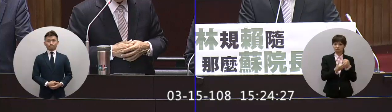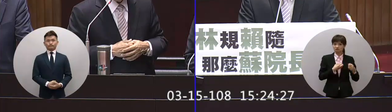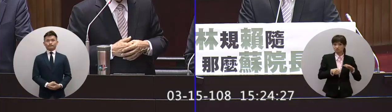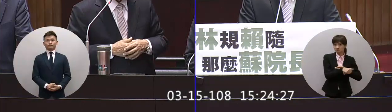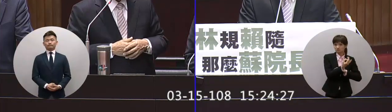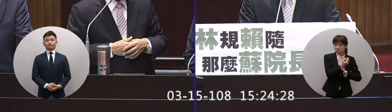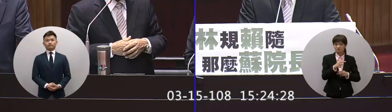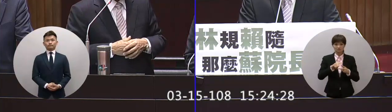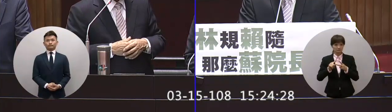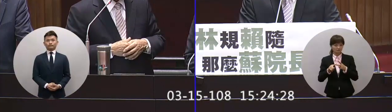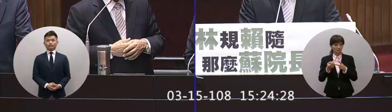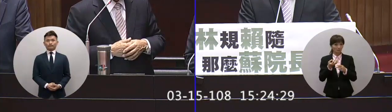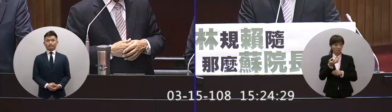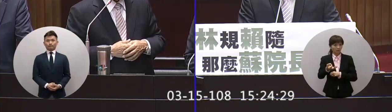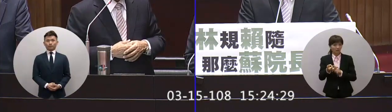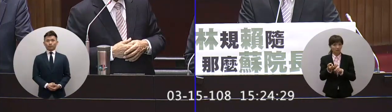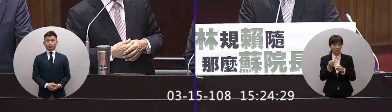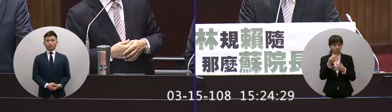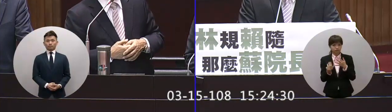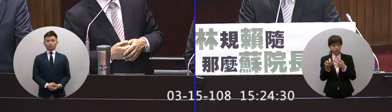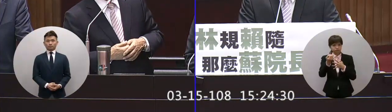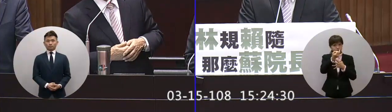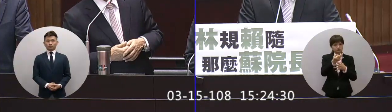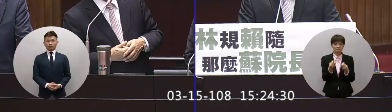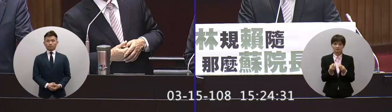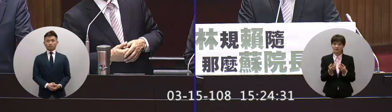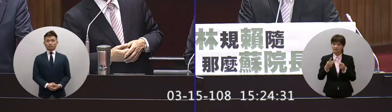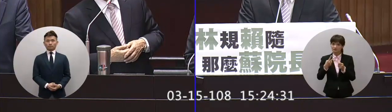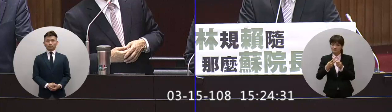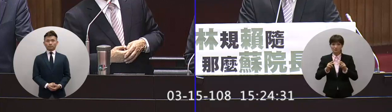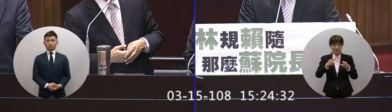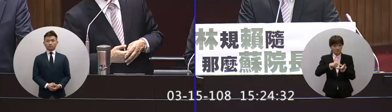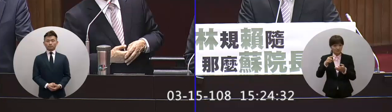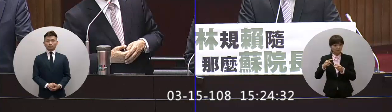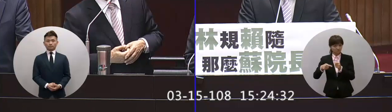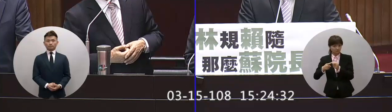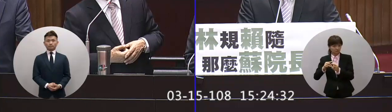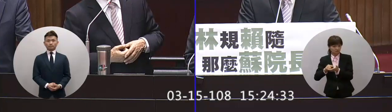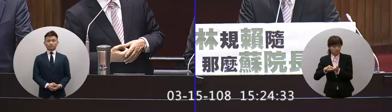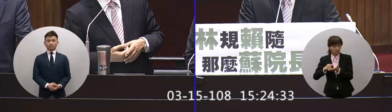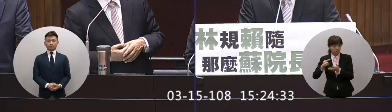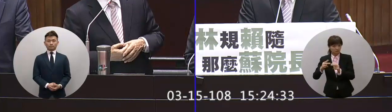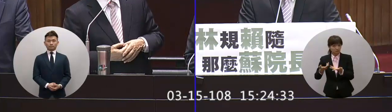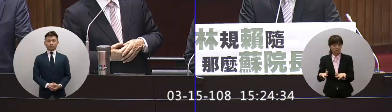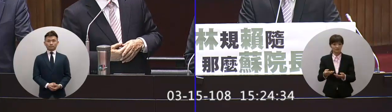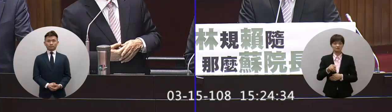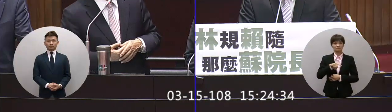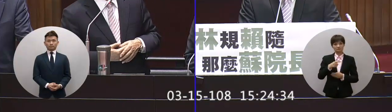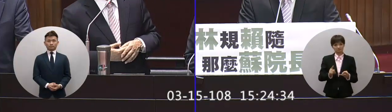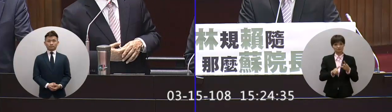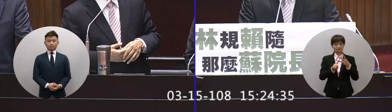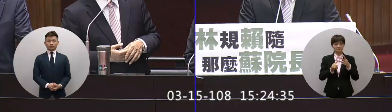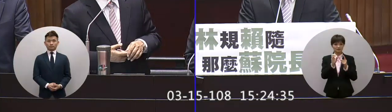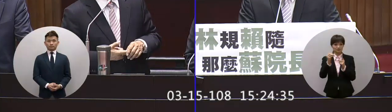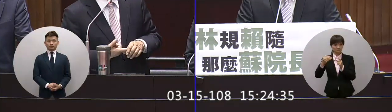另外就是费率怎么提升，从2年调整到1年调整；还有一个就是最近你们觉得要在109年用200亿去